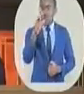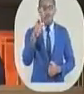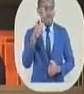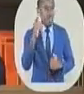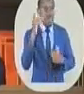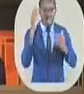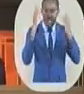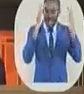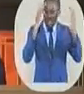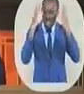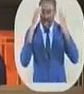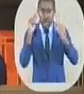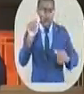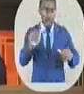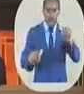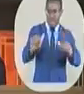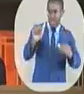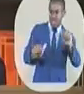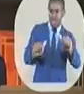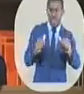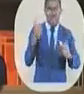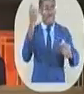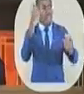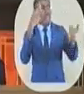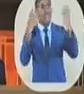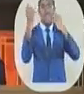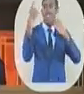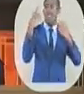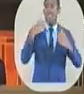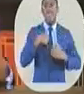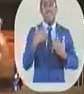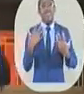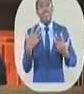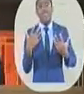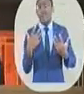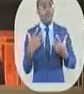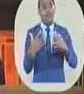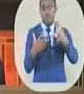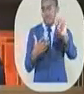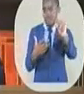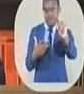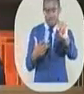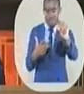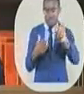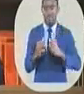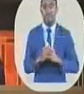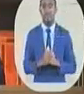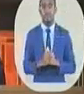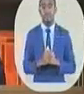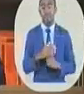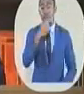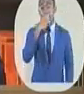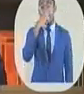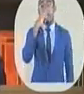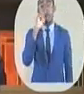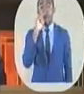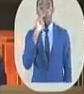vous soyez en proie aux doutes et aux questionnements face à l'épreuve que nous traversons. Au